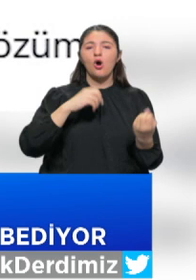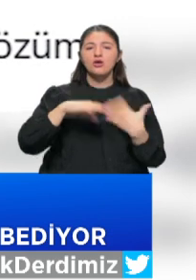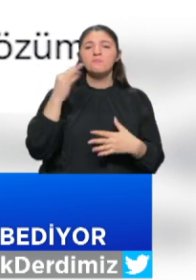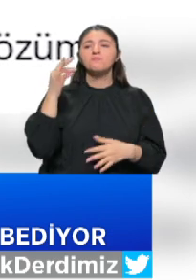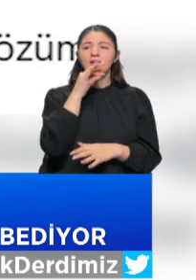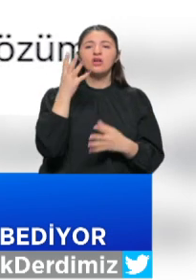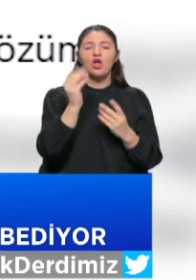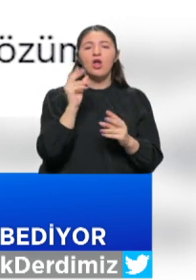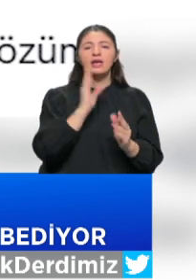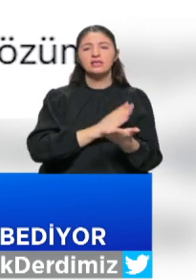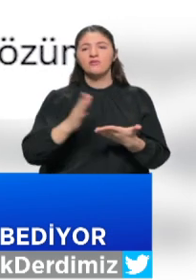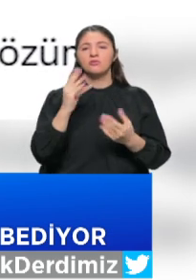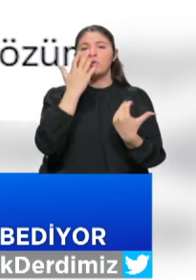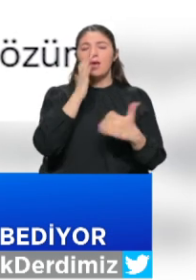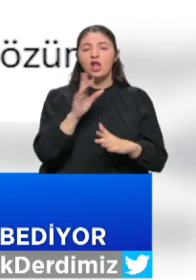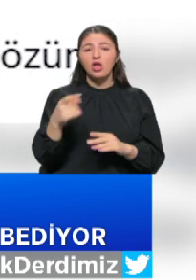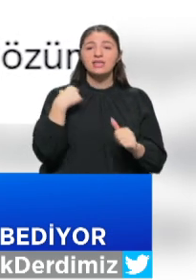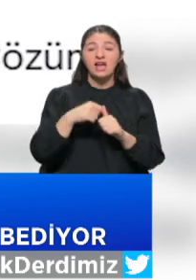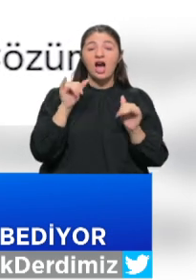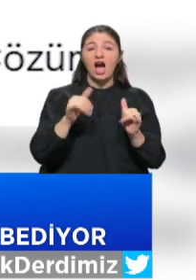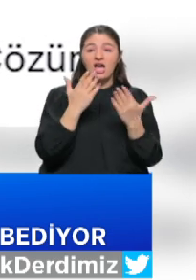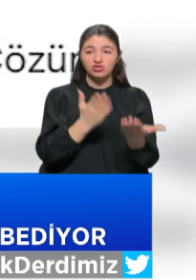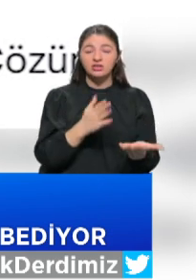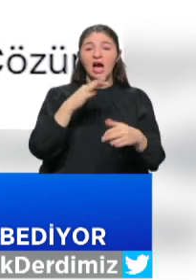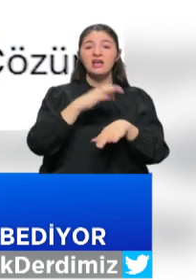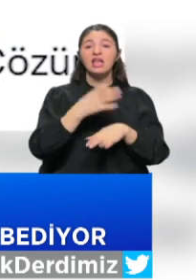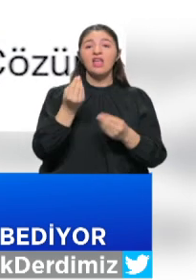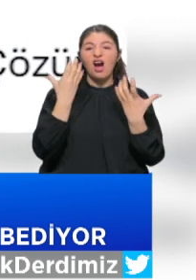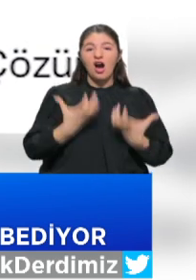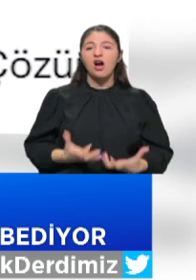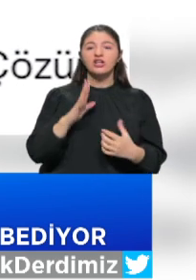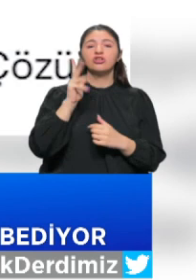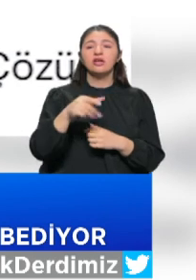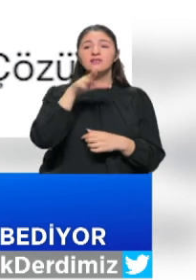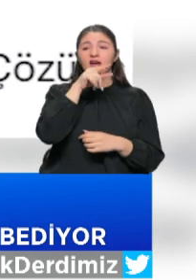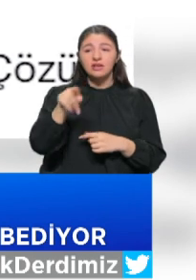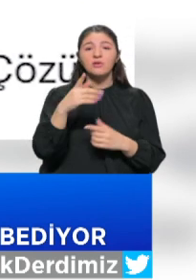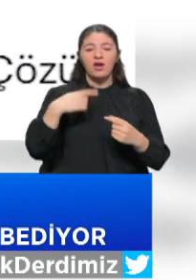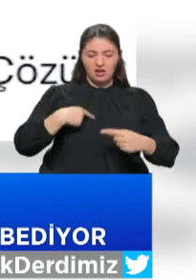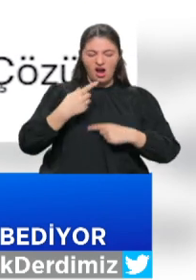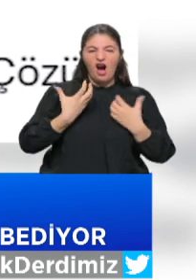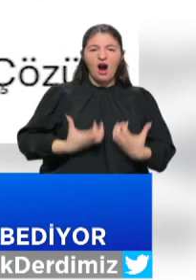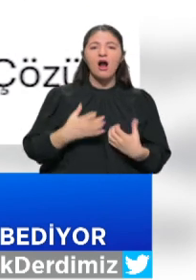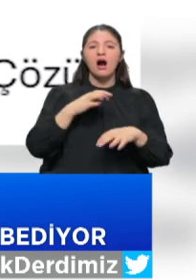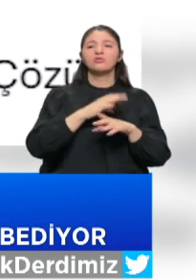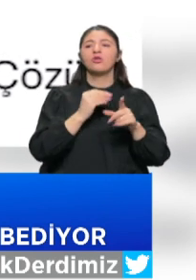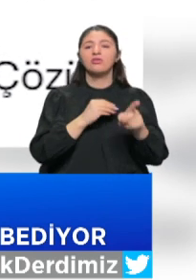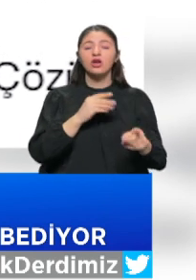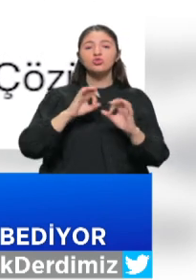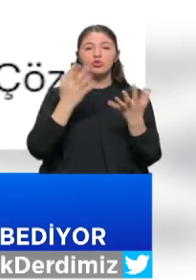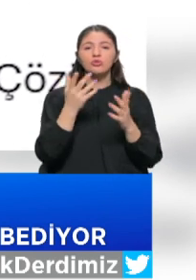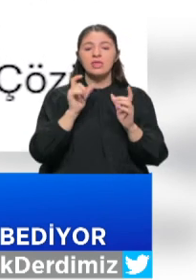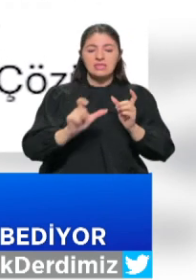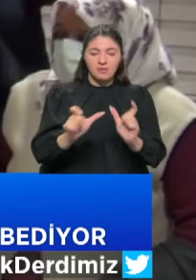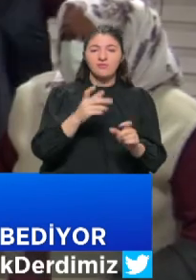durumun benzer şekilde seyretmesi bekleniyor yine aynı şekilde hastalığı daha ağır geçirenler yaşlılarımızla Kronik hastalığı olanlar